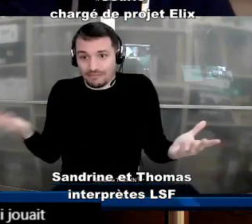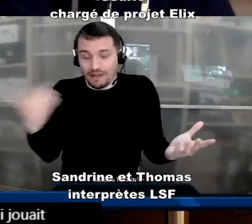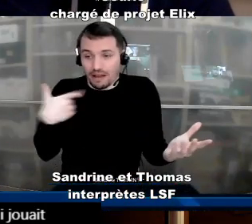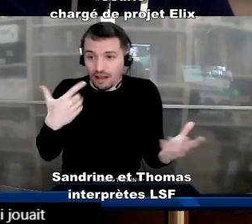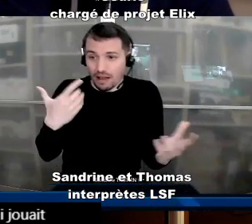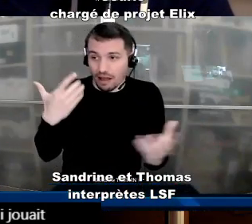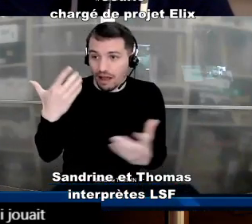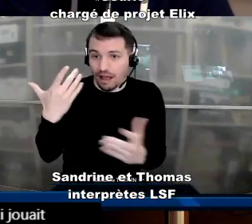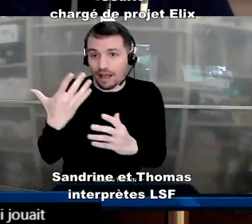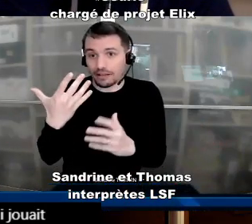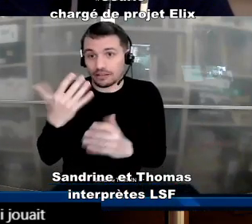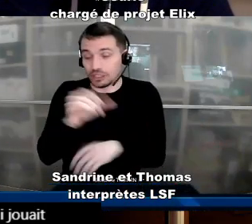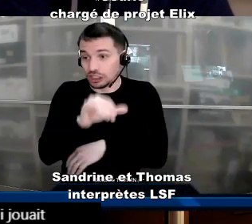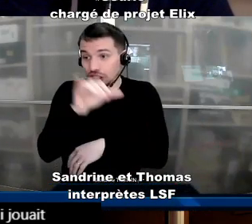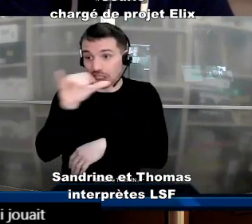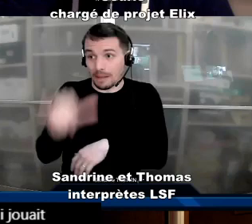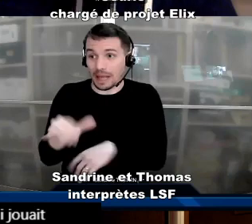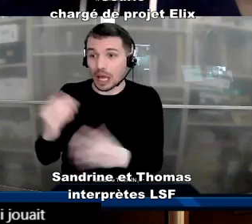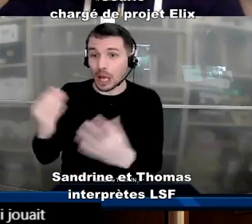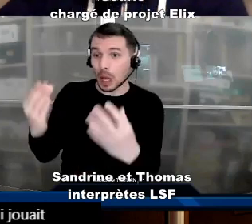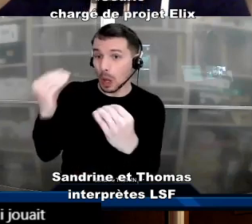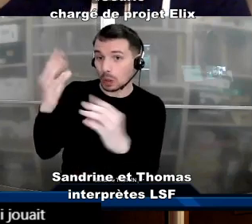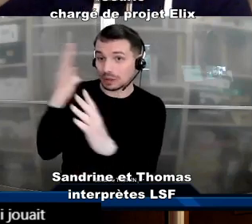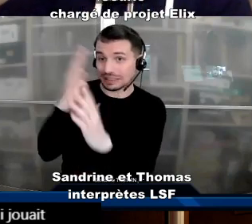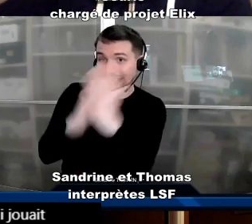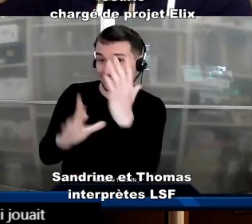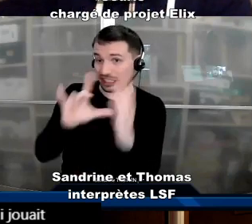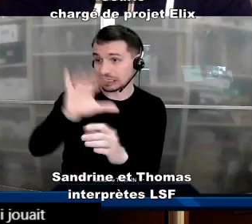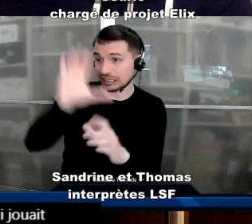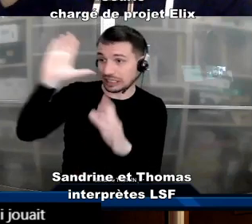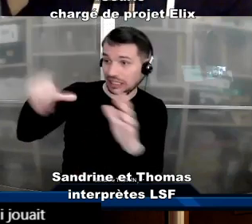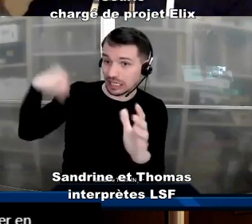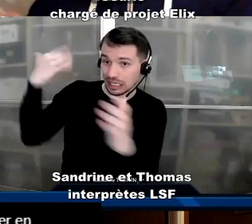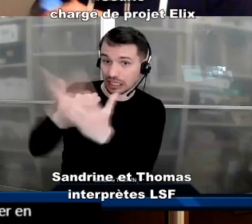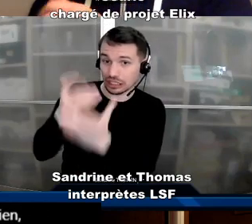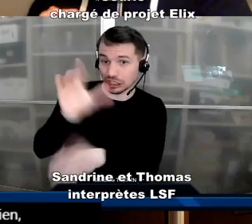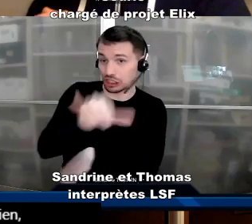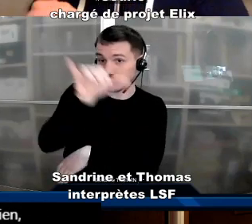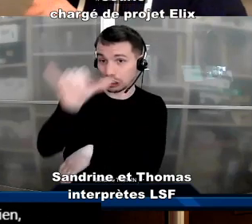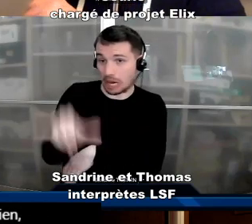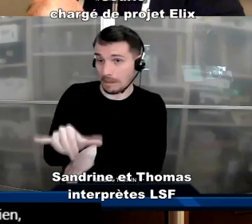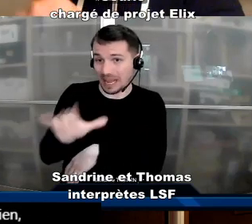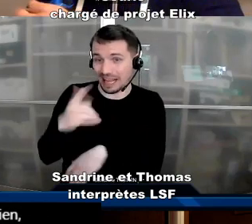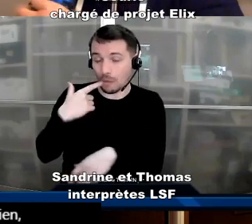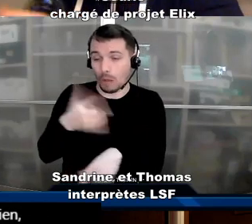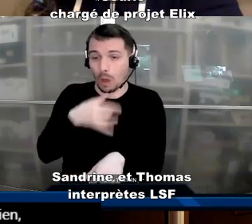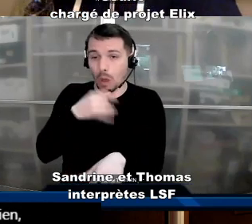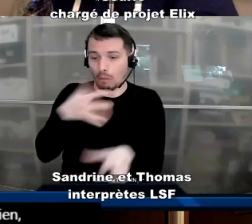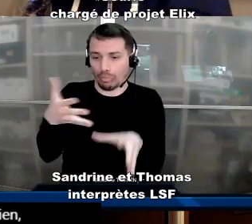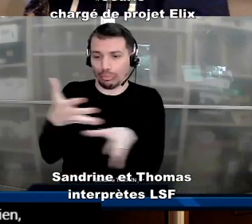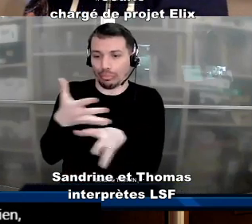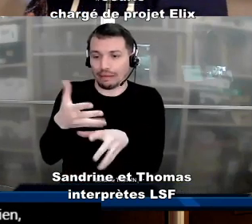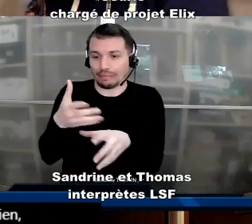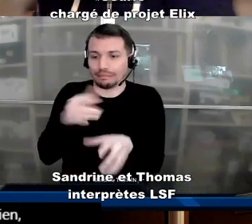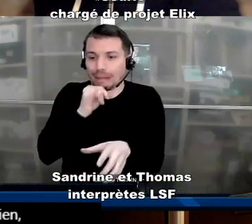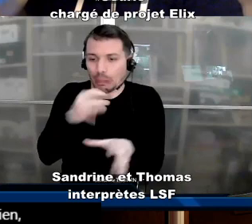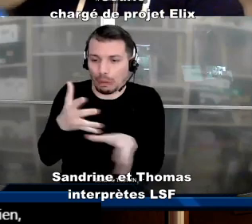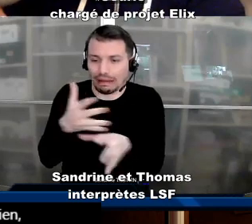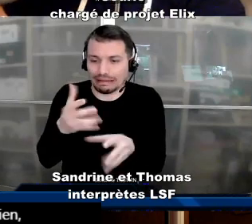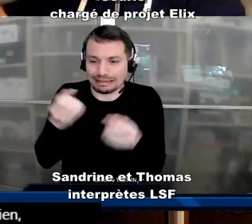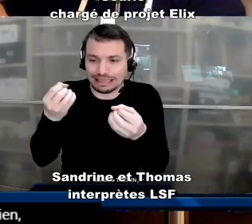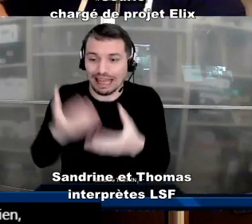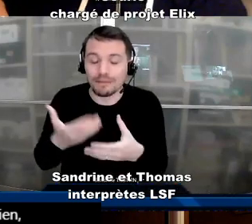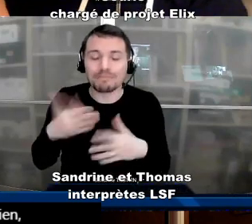j'ai jamais pris de cours de langue des signes de ma vie. Donc, j'ai une langue des signes qui est parfois un peu maladroite. Mais j'ai une langue des signes de